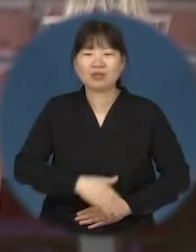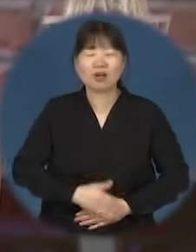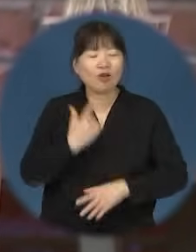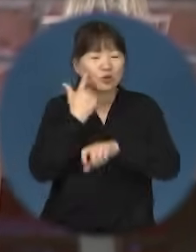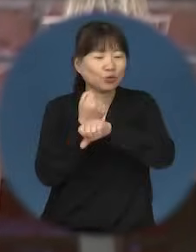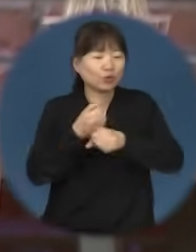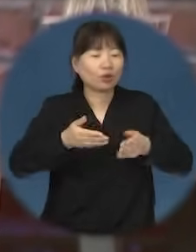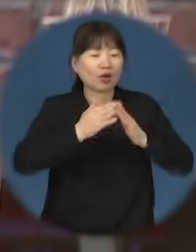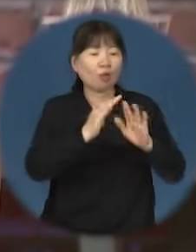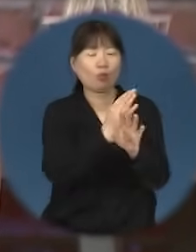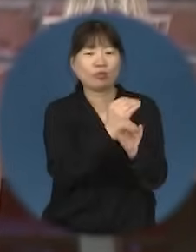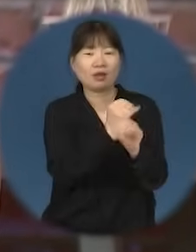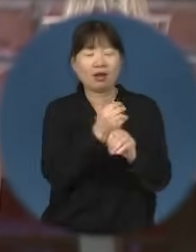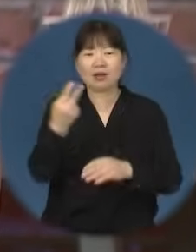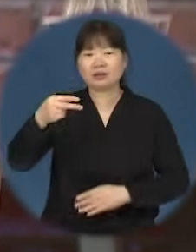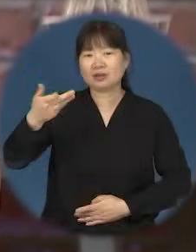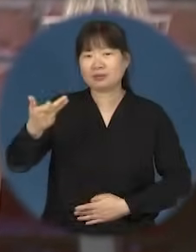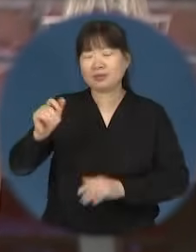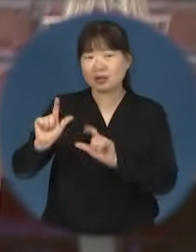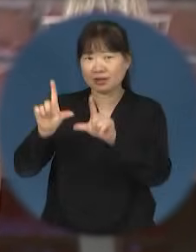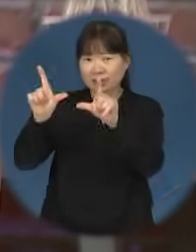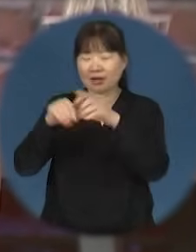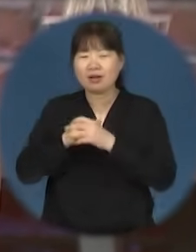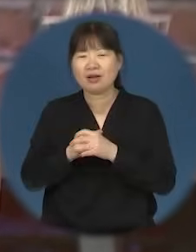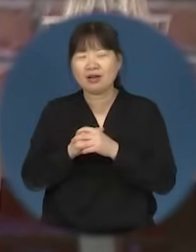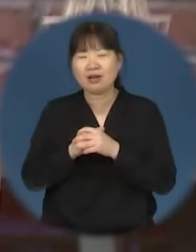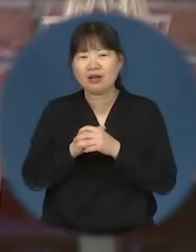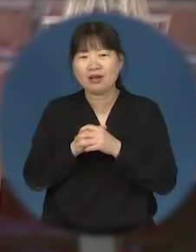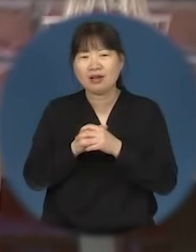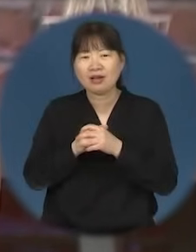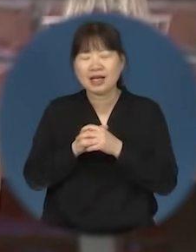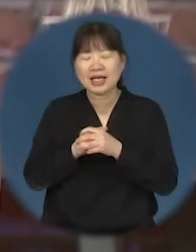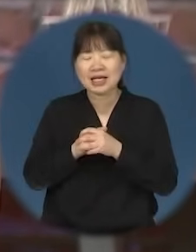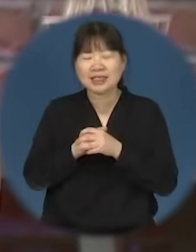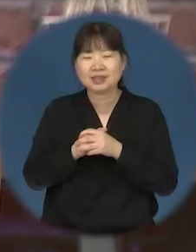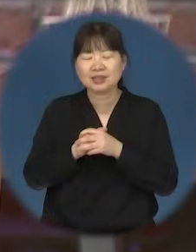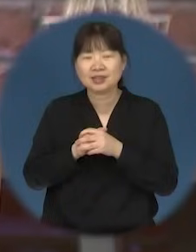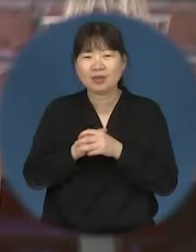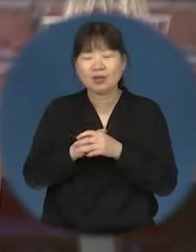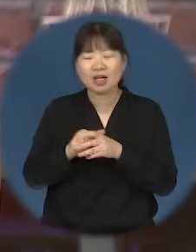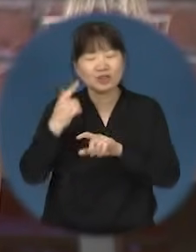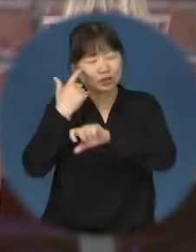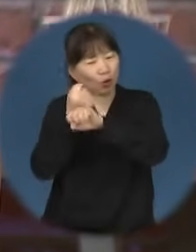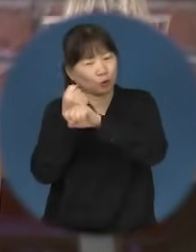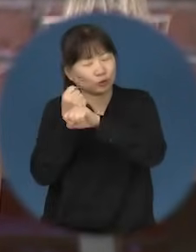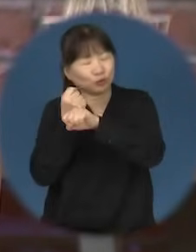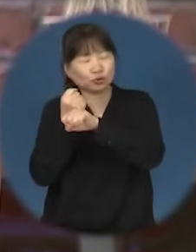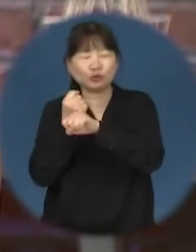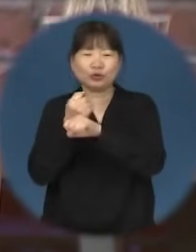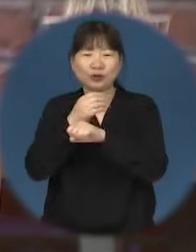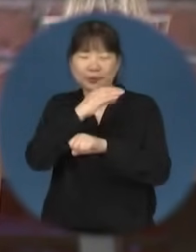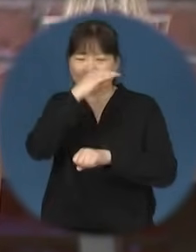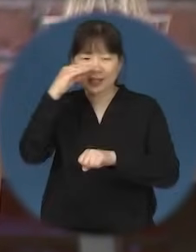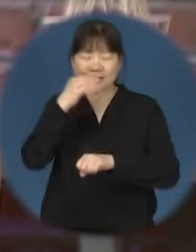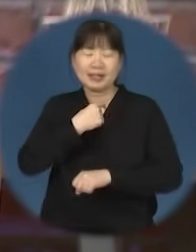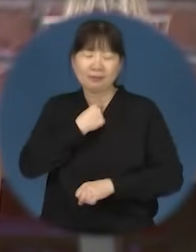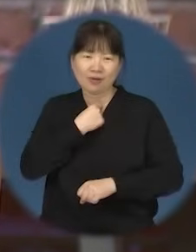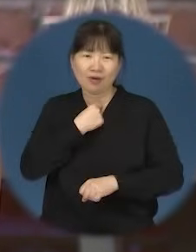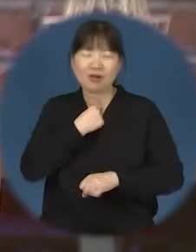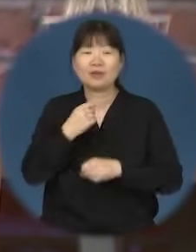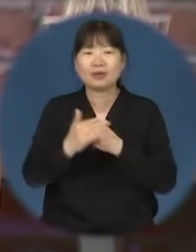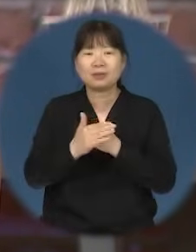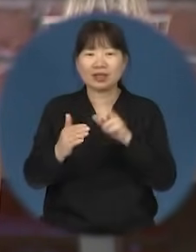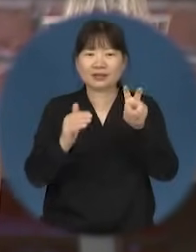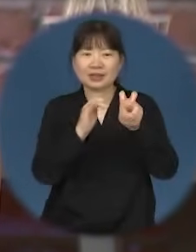연구소는 언제 만들어졌습니까? 2018년에 블록체인을 좀 제대로 연구해 보자고 해서 한